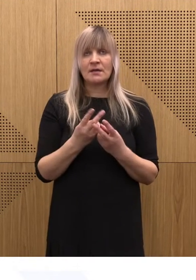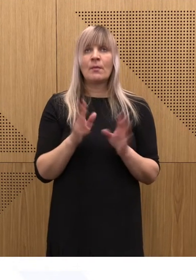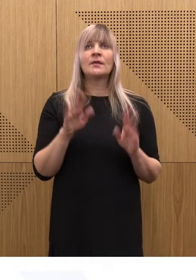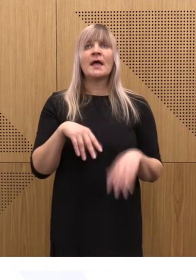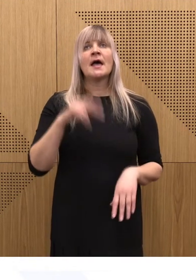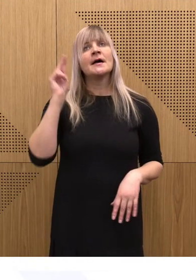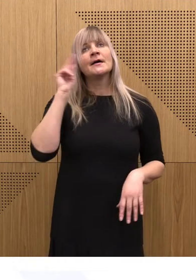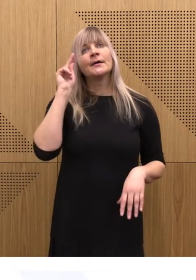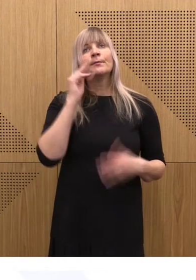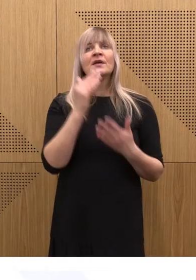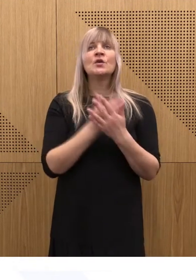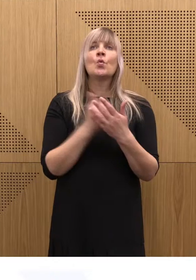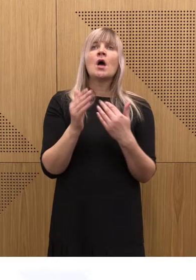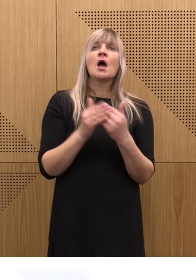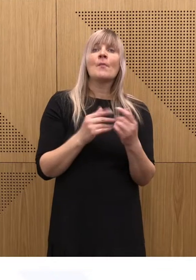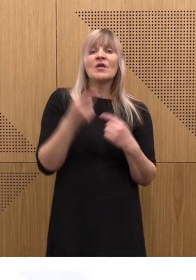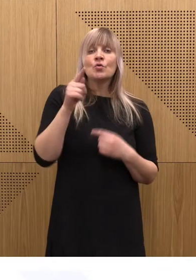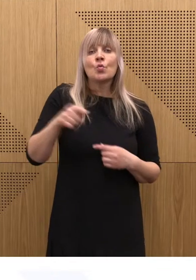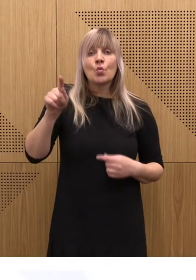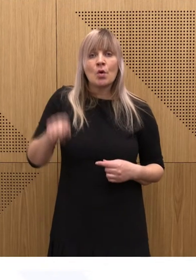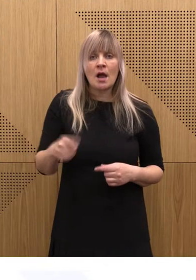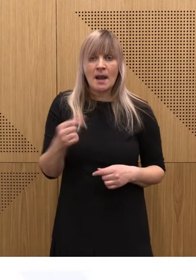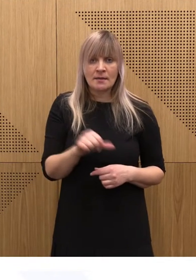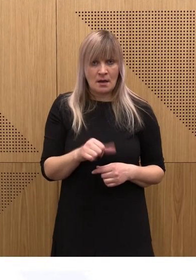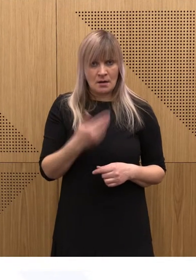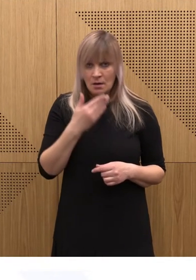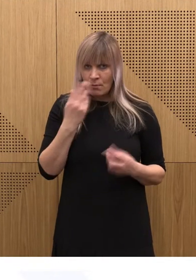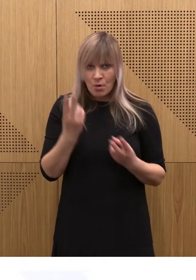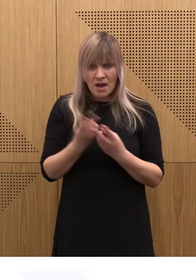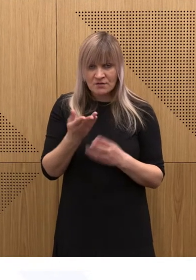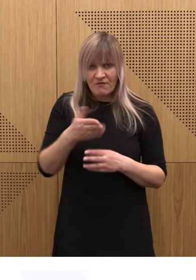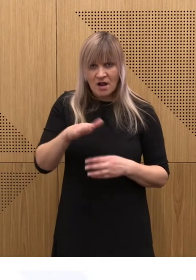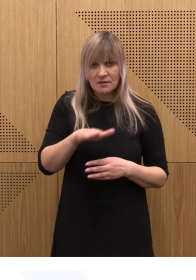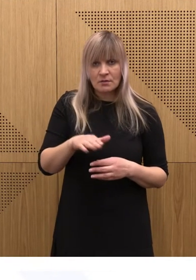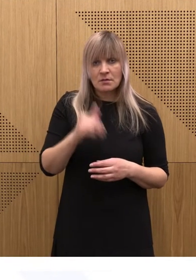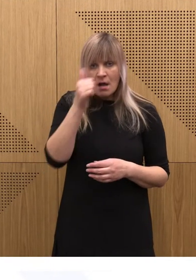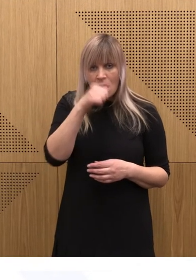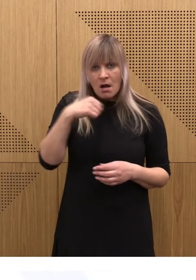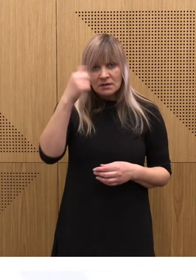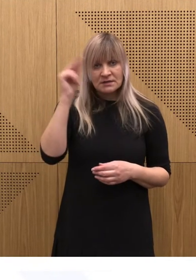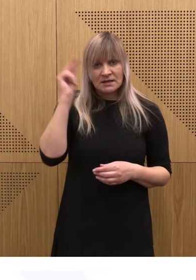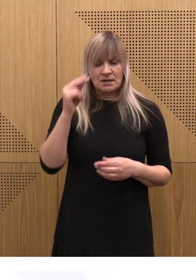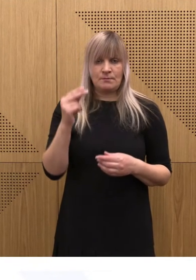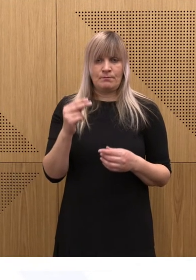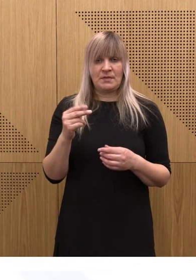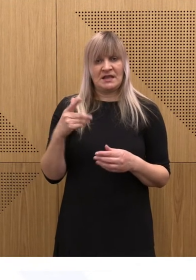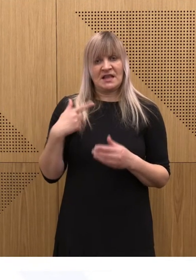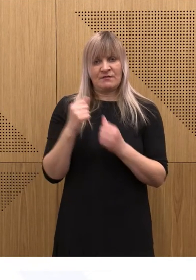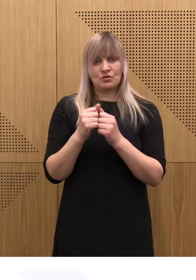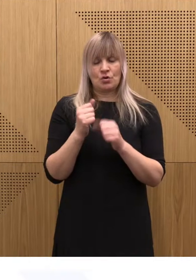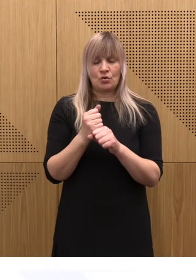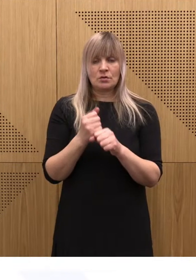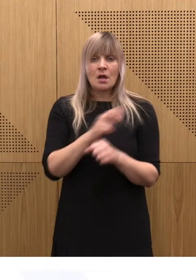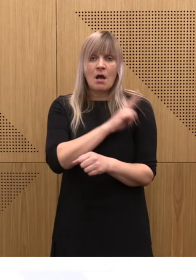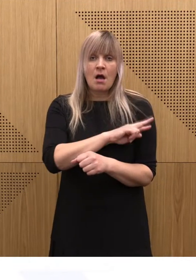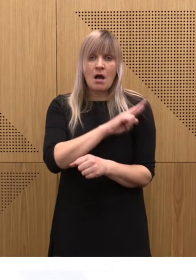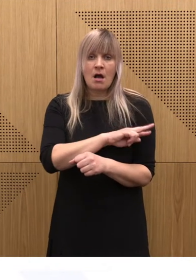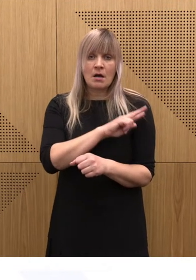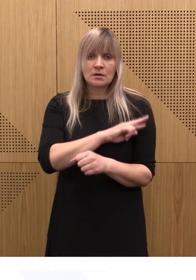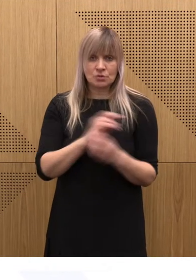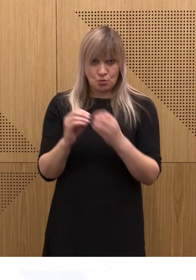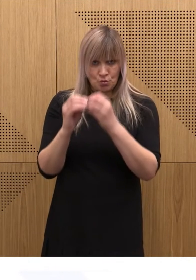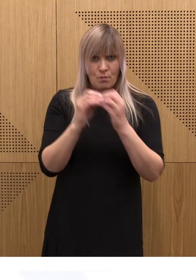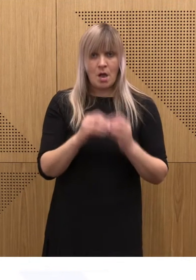õpid uue elukutse mõne kuuga või mõne nädalaga. Tervishoiu töötajad õpivad aastaid. Kui me räägime arstidest, siis võime